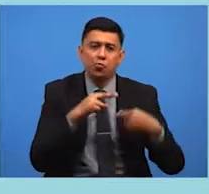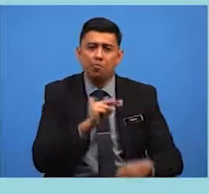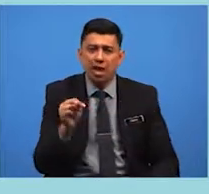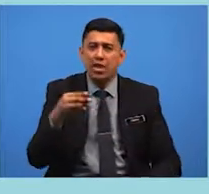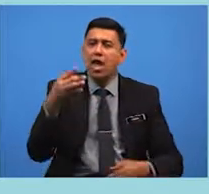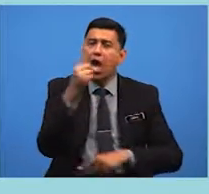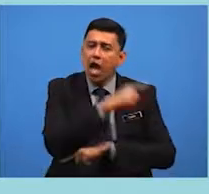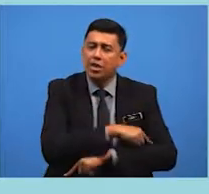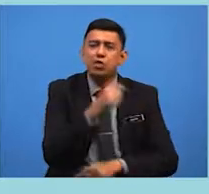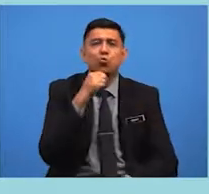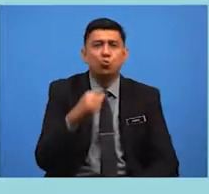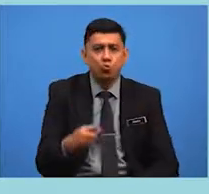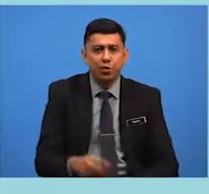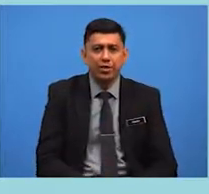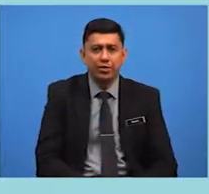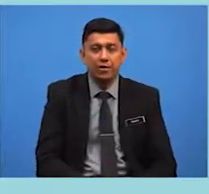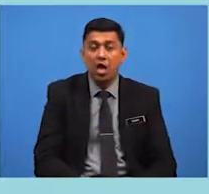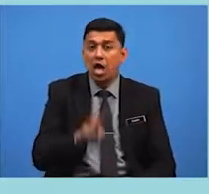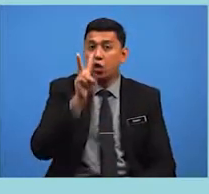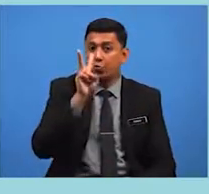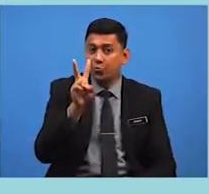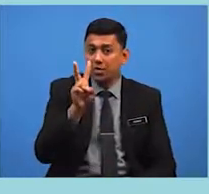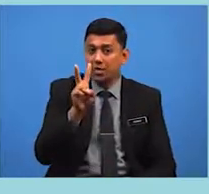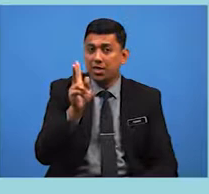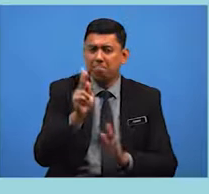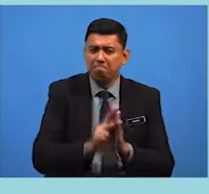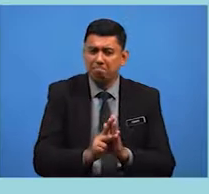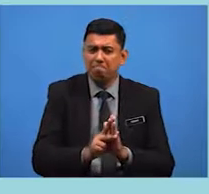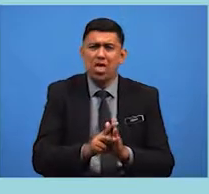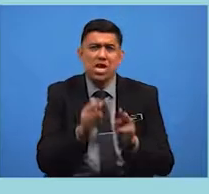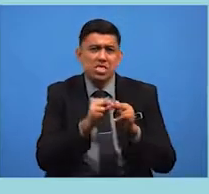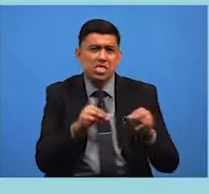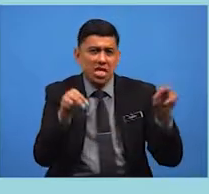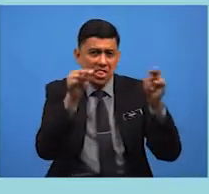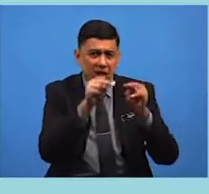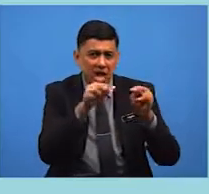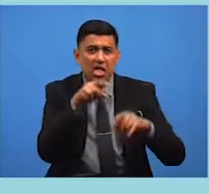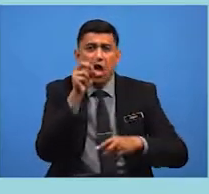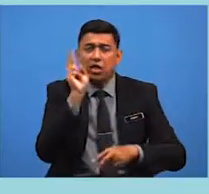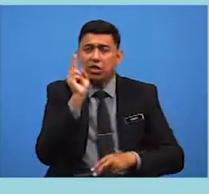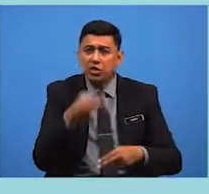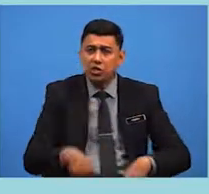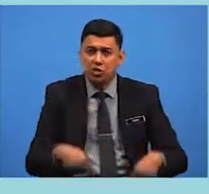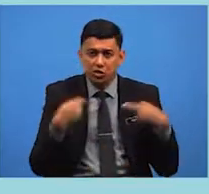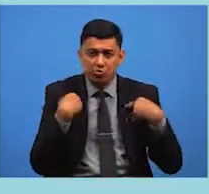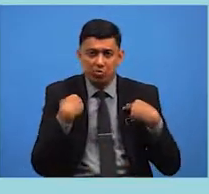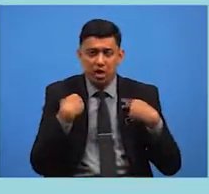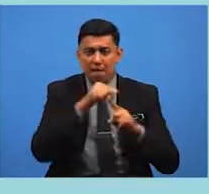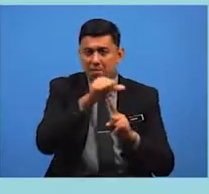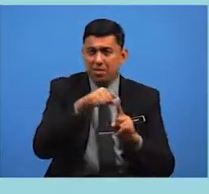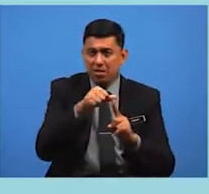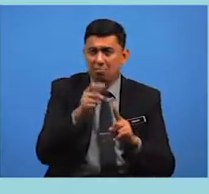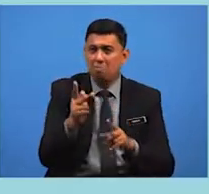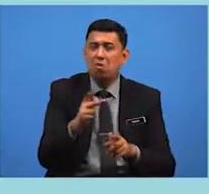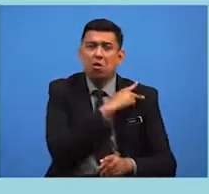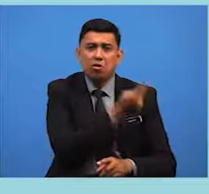tua. Persoalan yang kedua ialah kenyataan hidup apabila kekuasaan sudah semakin